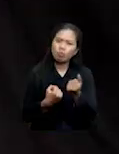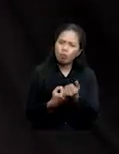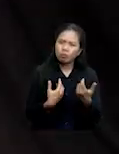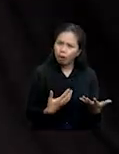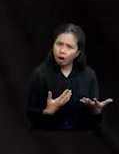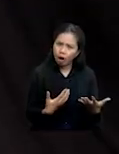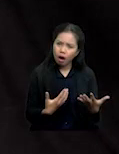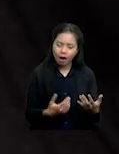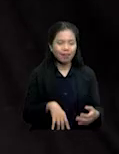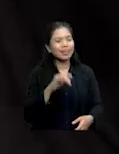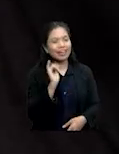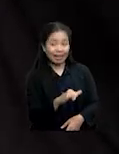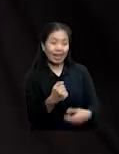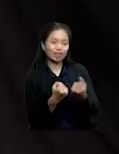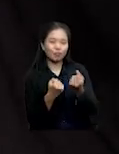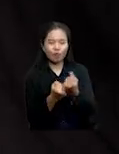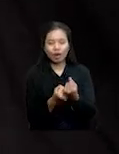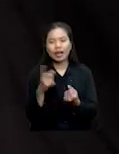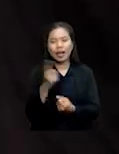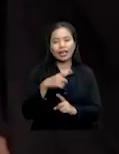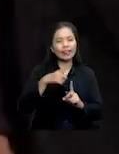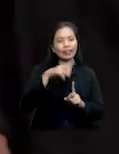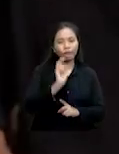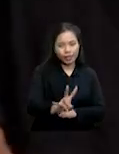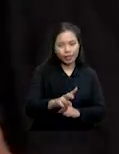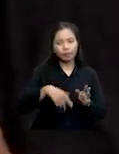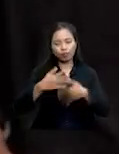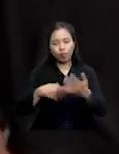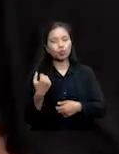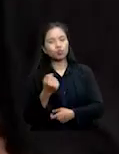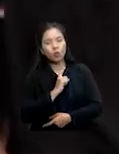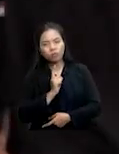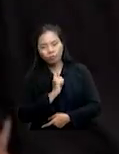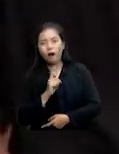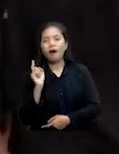dari TV dari BUMN yang Tentu saya pastikan pemasukannya jauh lebih besar dari swasta